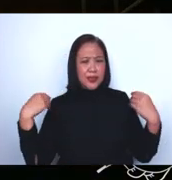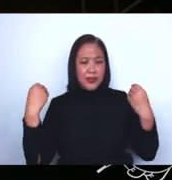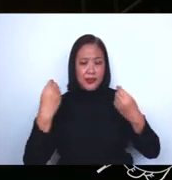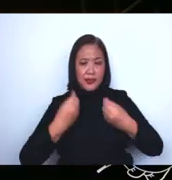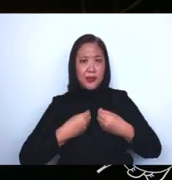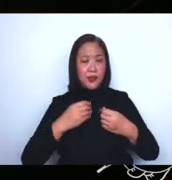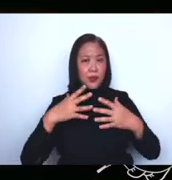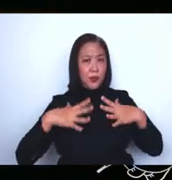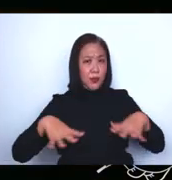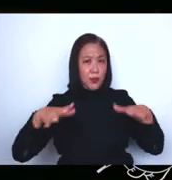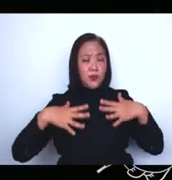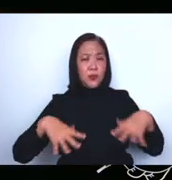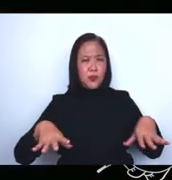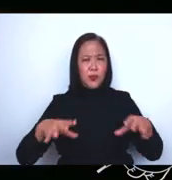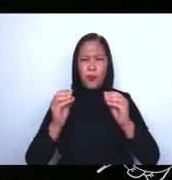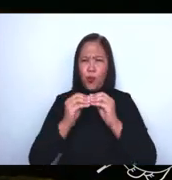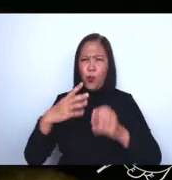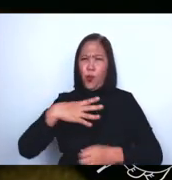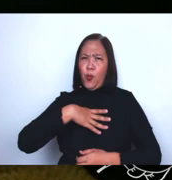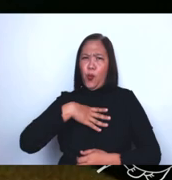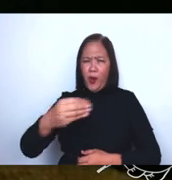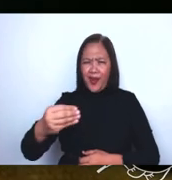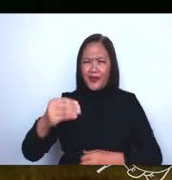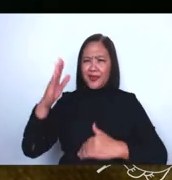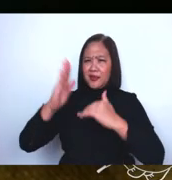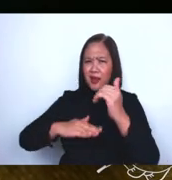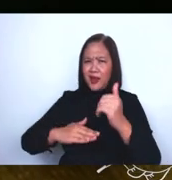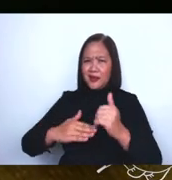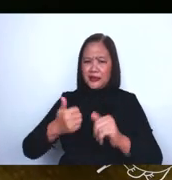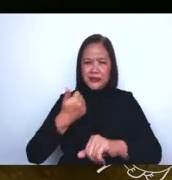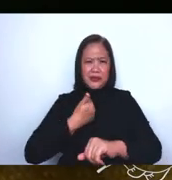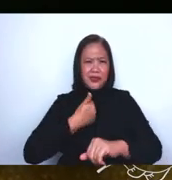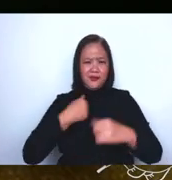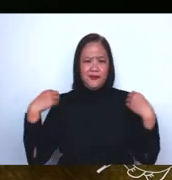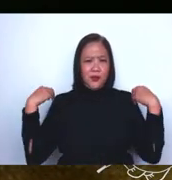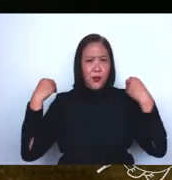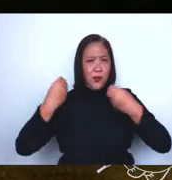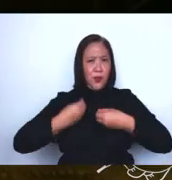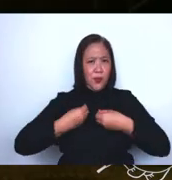kanya ay mas maputi pa sa kanyang balabal.